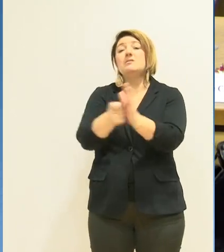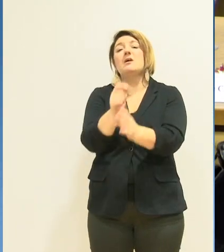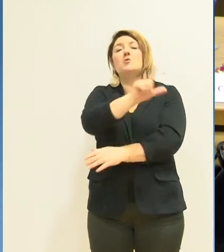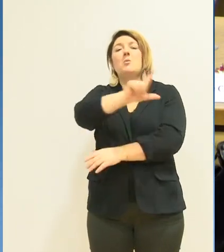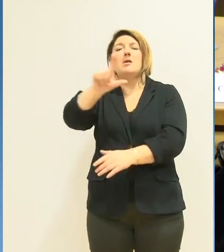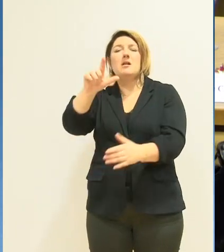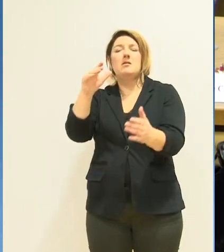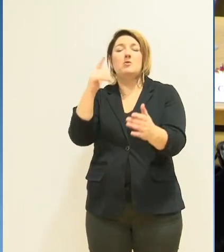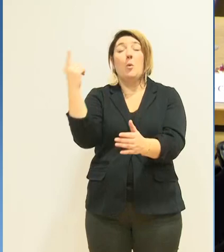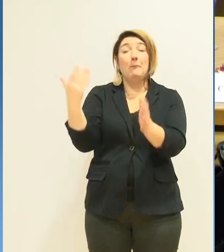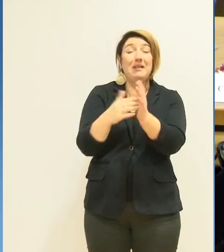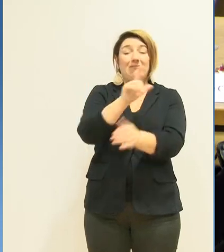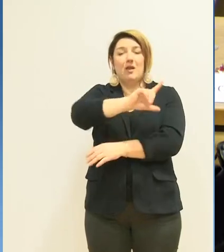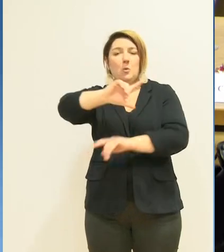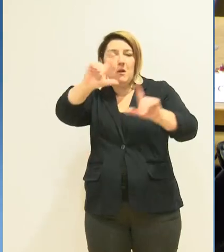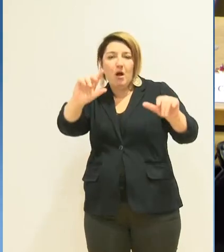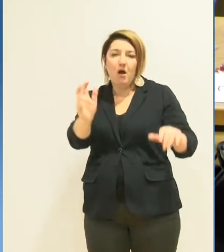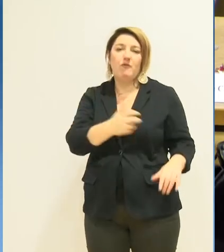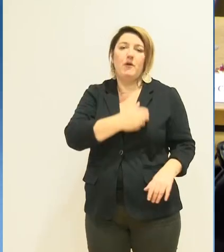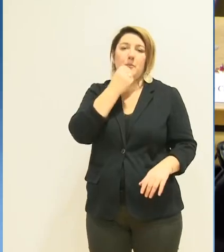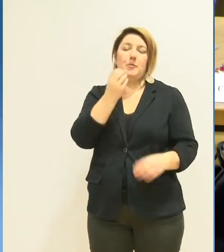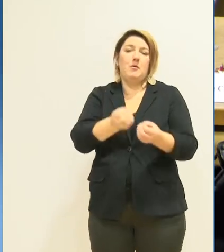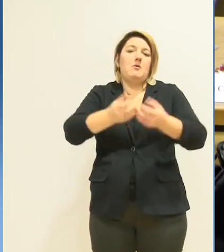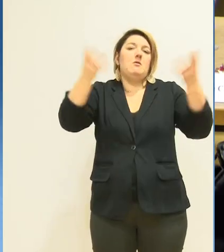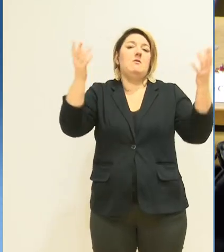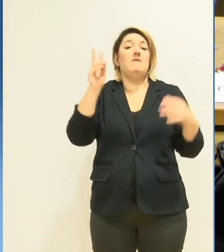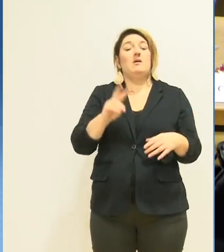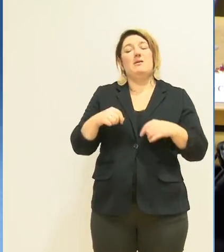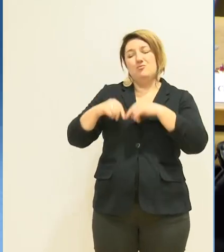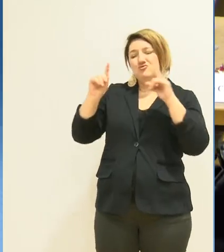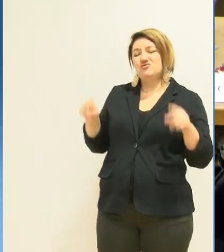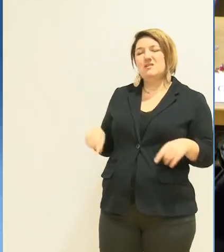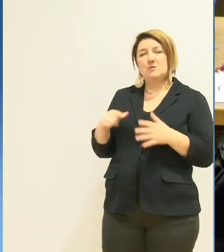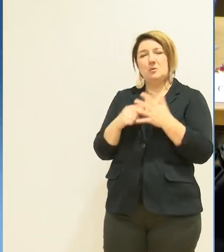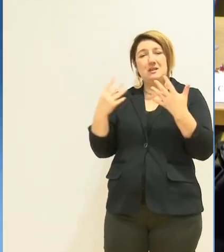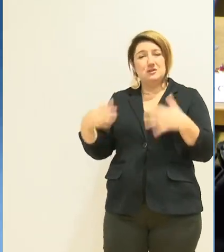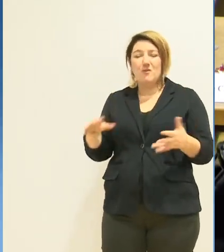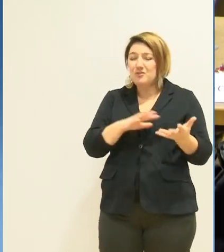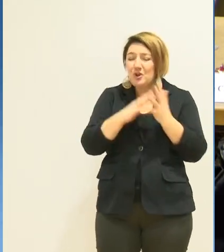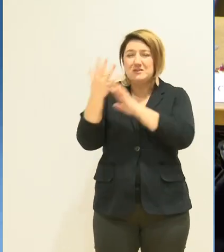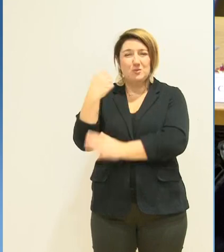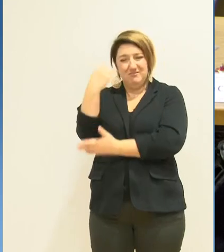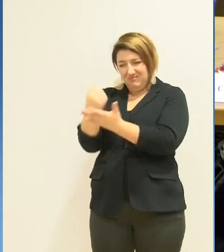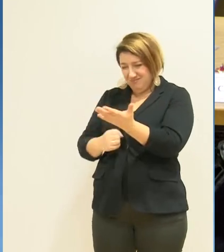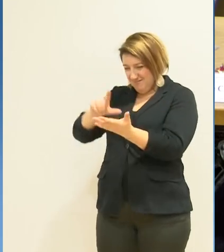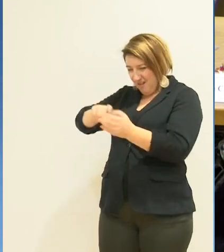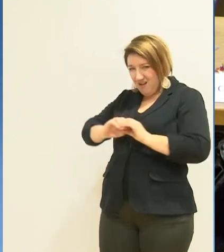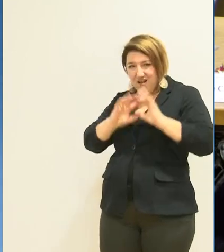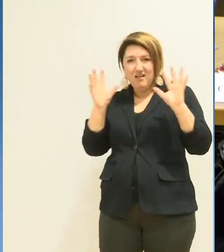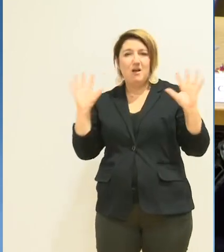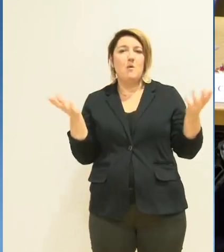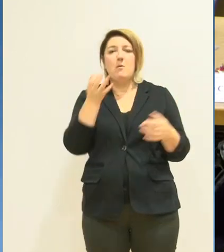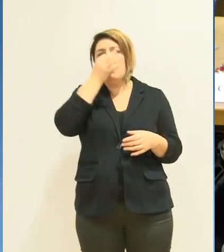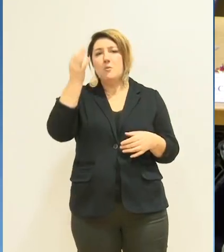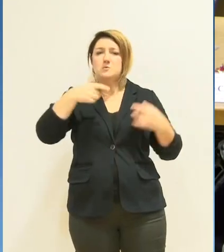cette volonté de transition se retrouve clairement exprimée dans notre budget 2010 9 que ce soit à travers la réduction des pollutions